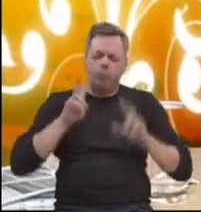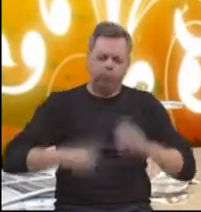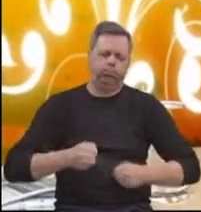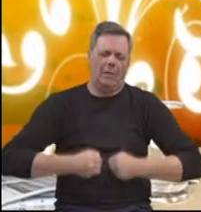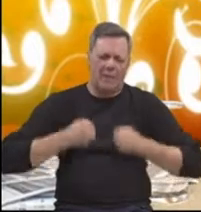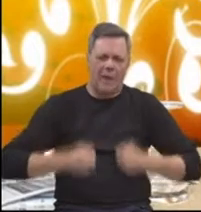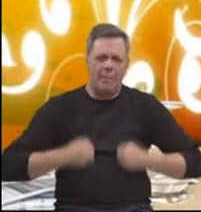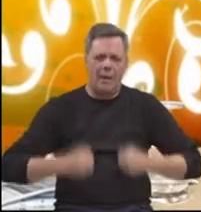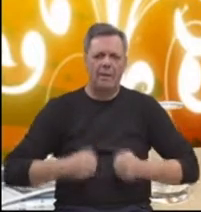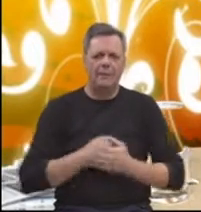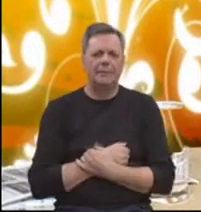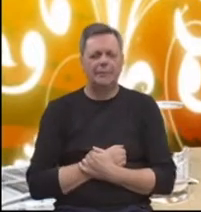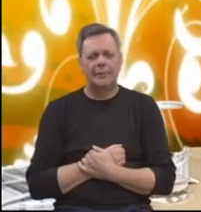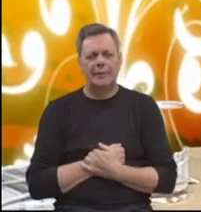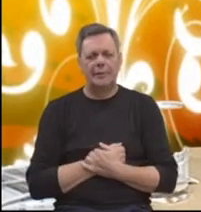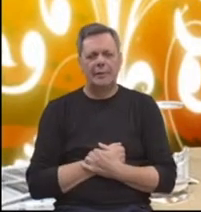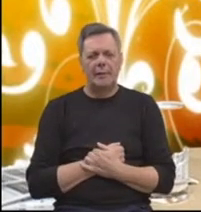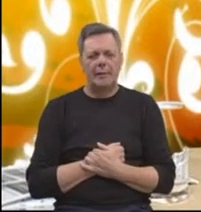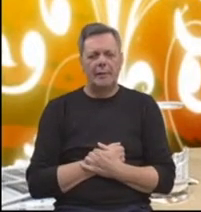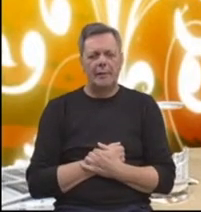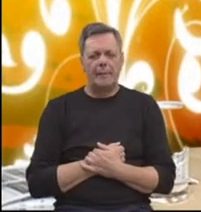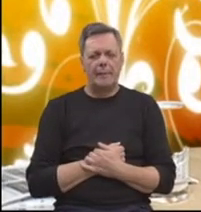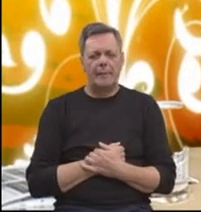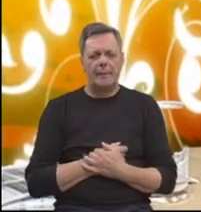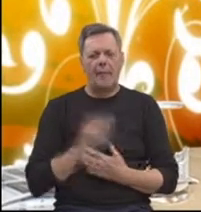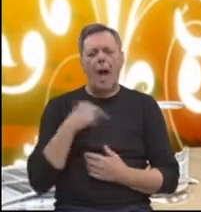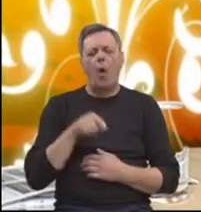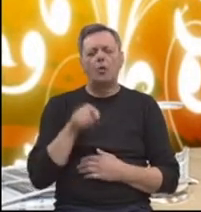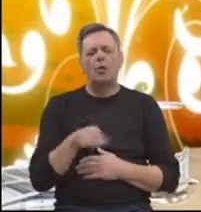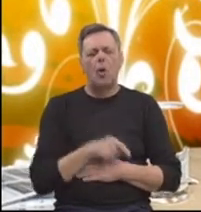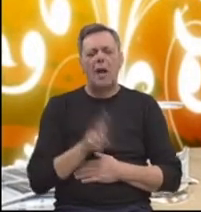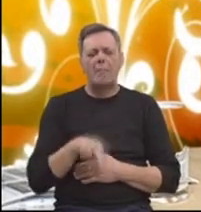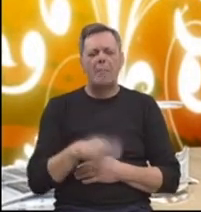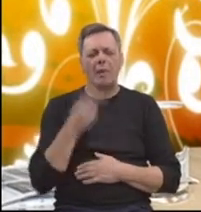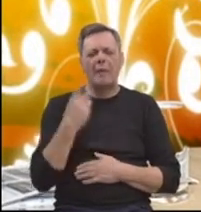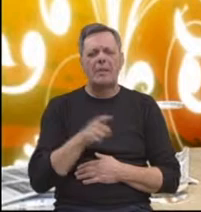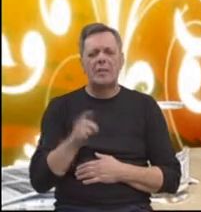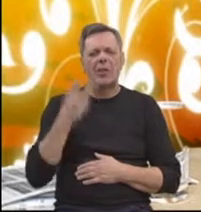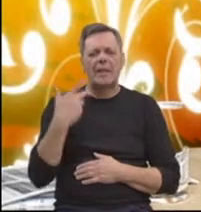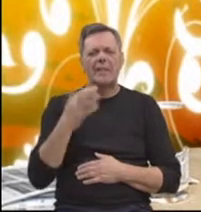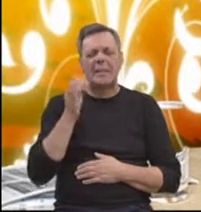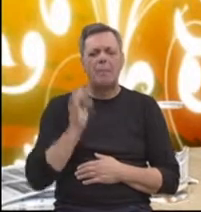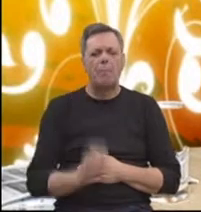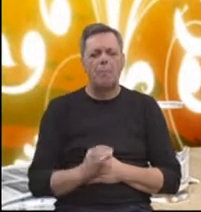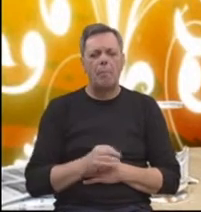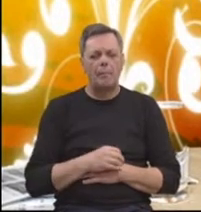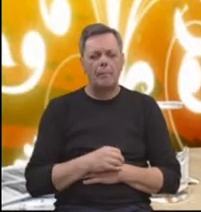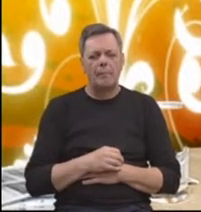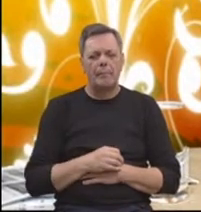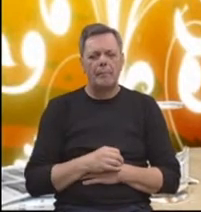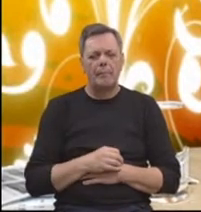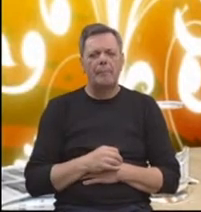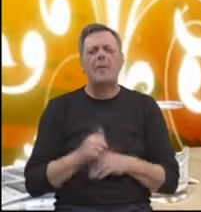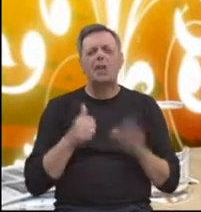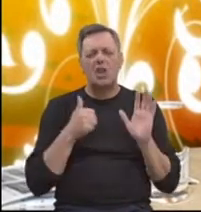debelih, D-E-B-E-L-I-H, a od toga imamo 20 do 30%, pardon, od toga